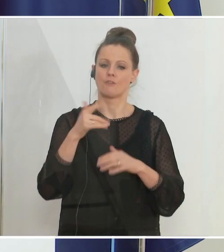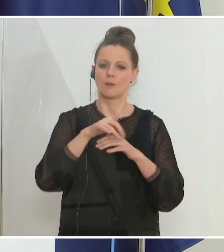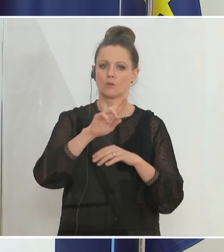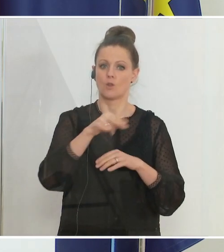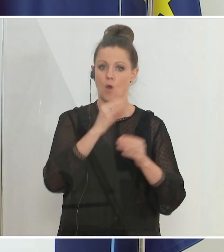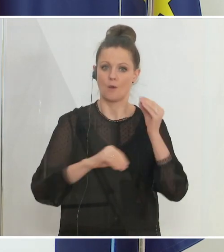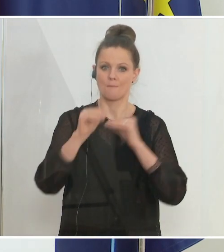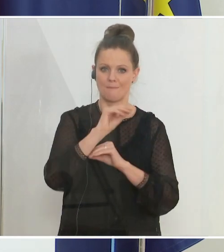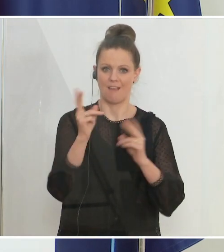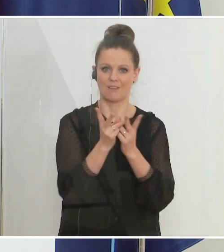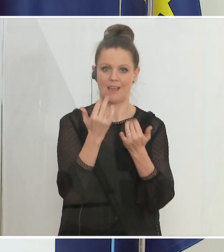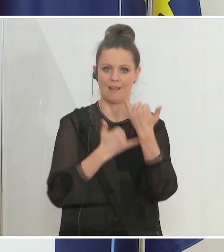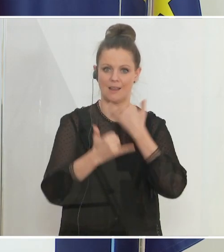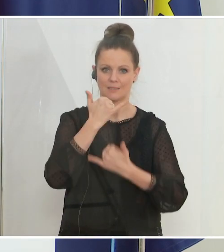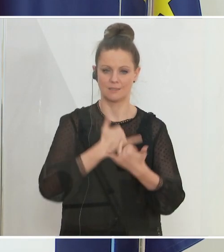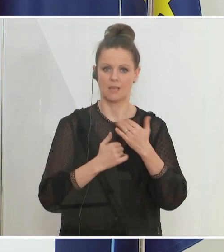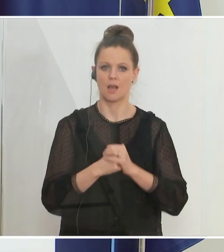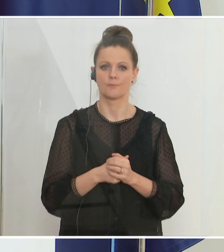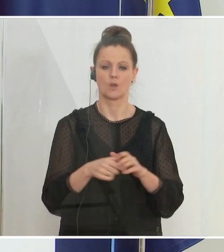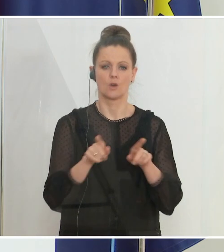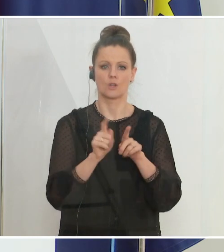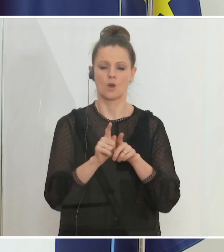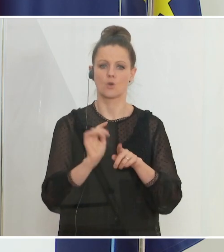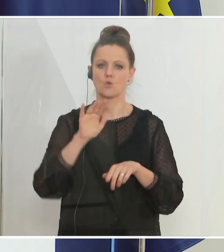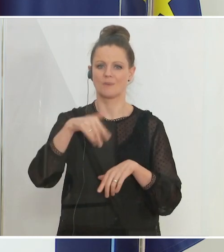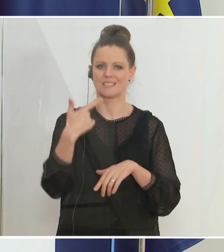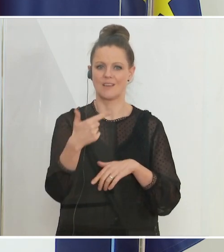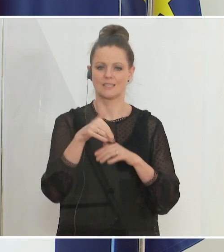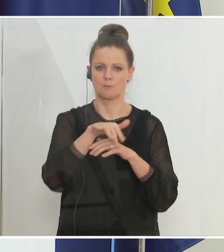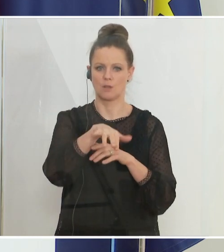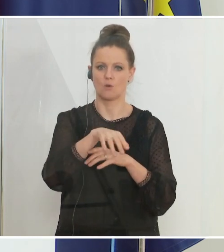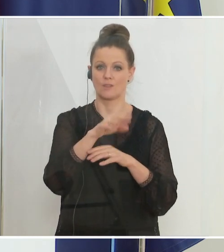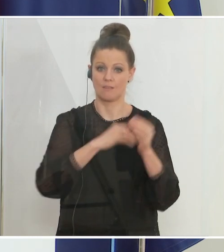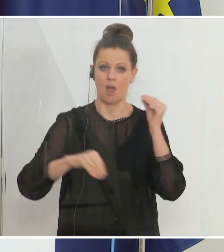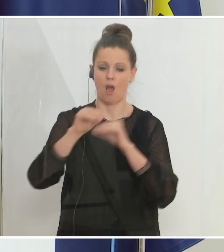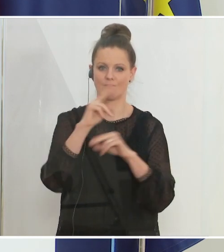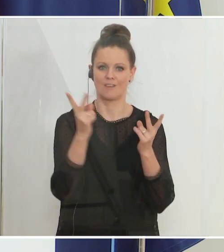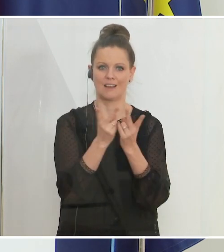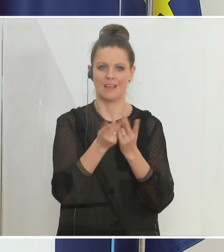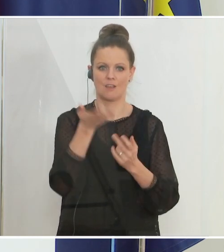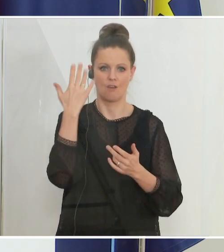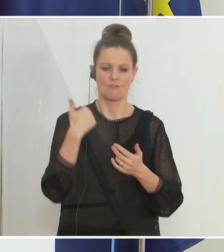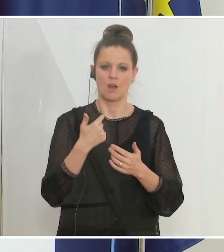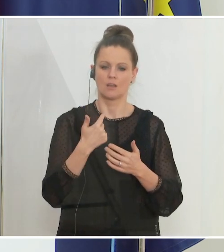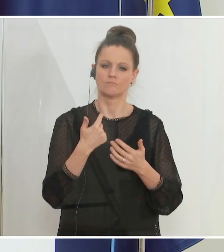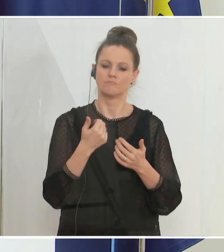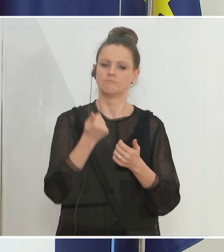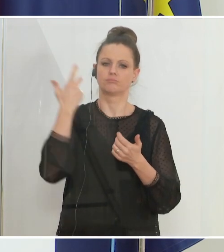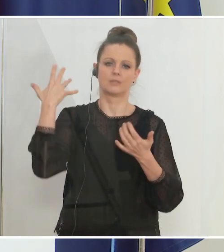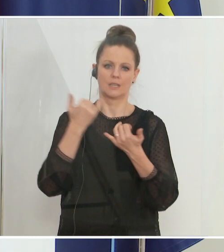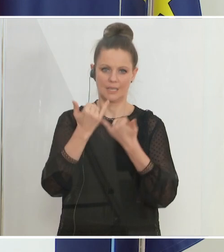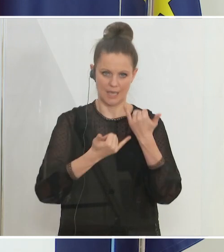vergangenen Jahr und um über 20 Millionen höher als noch vor 5 Jahren. Worin oder wohin wird dieses